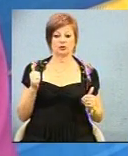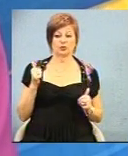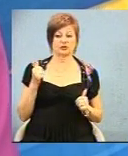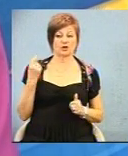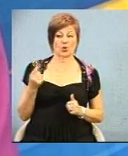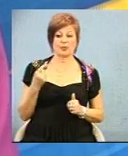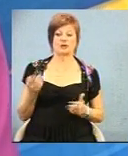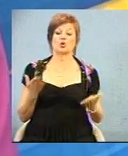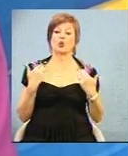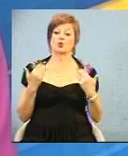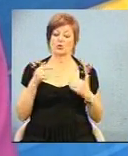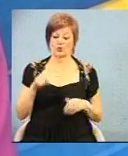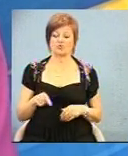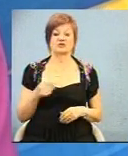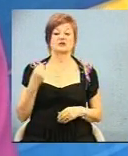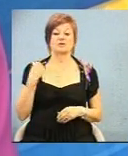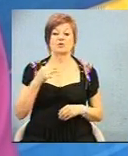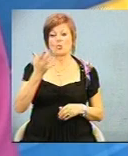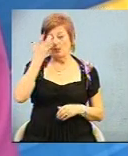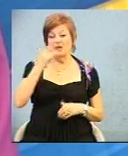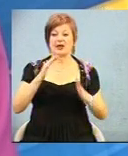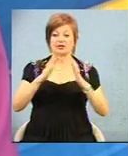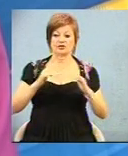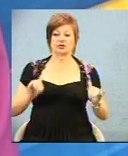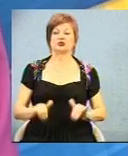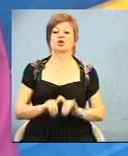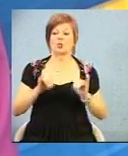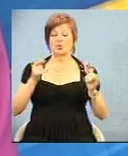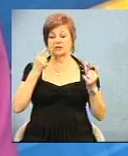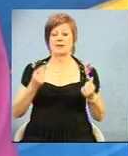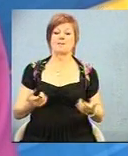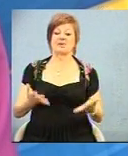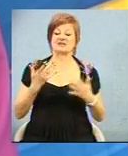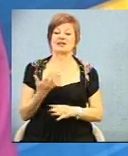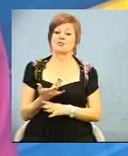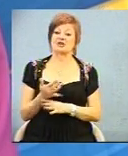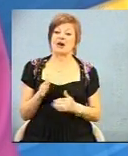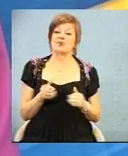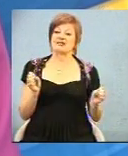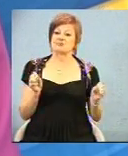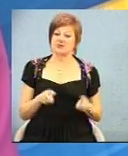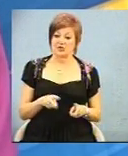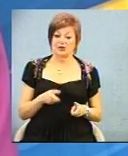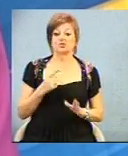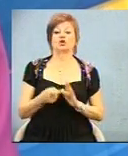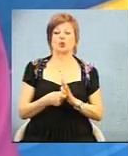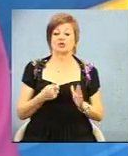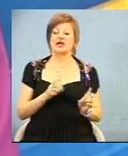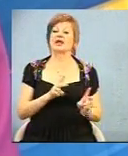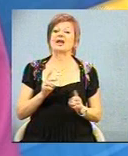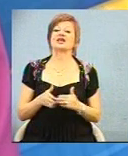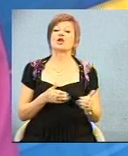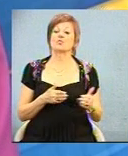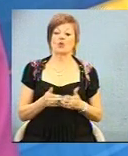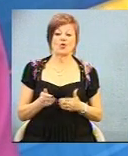областей, відпочиваючи у запорізькому літньому таборі, розширили уявлення про затребувані спеціальності і дізналися, які професії